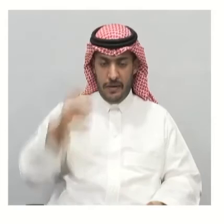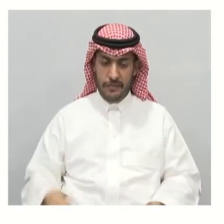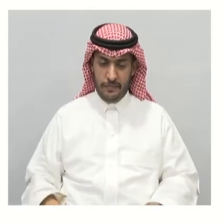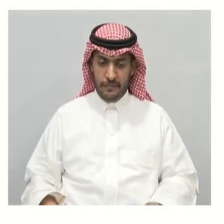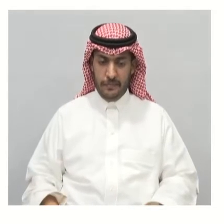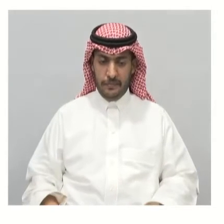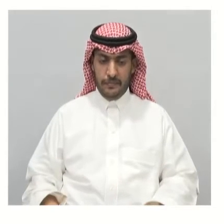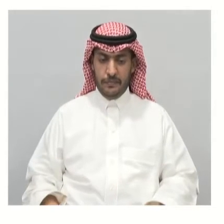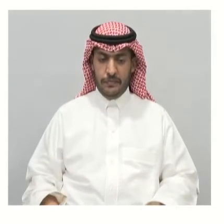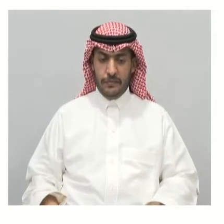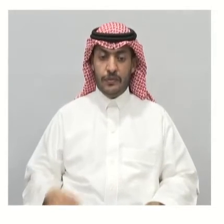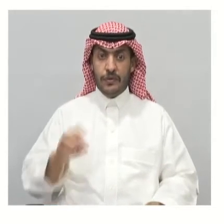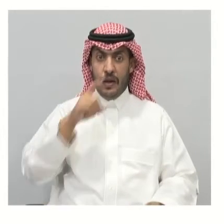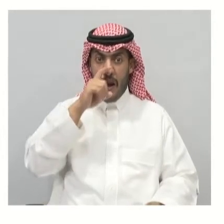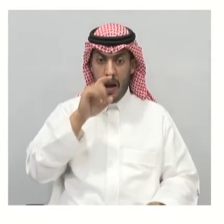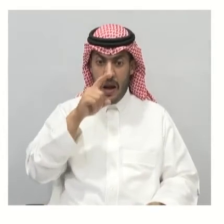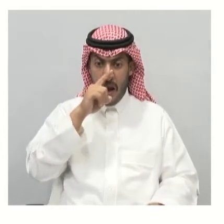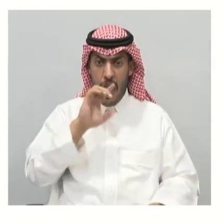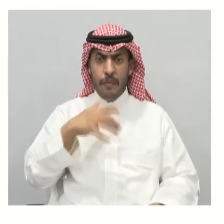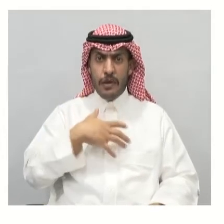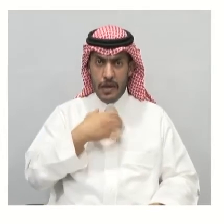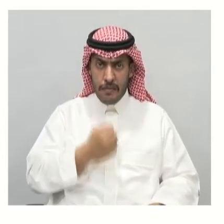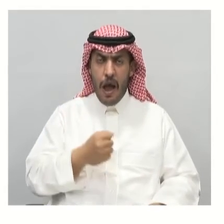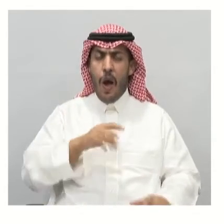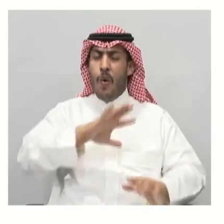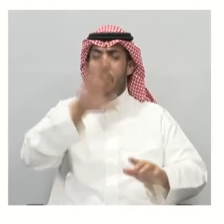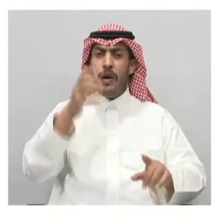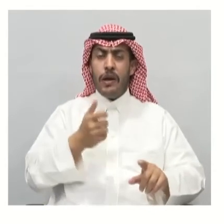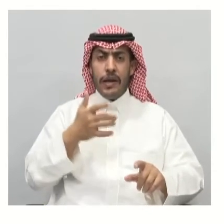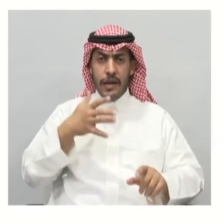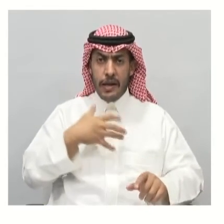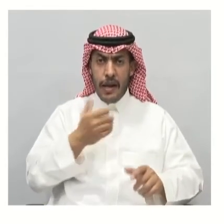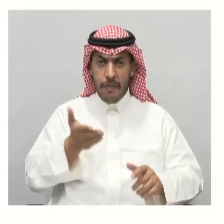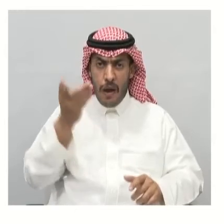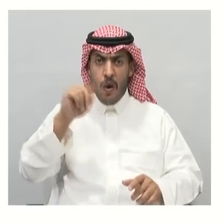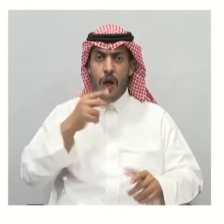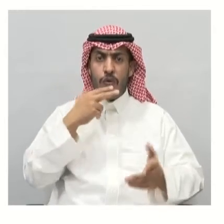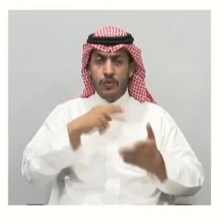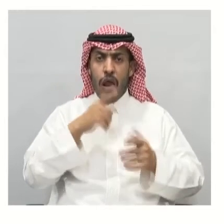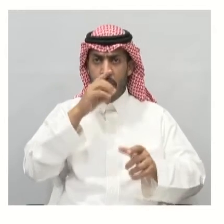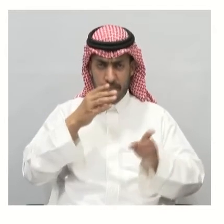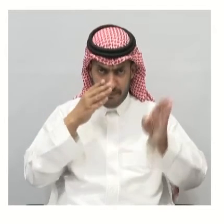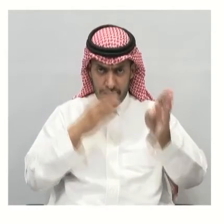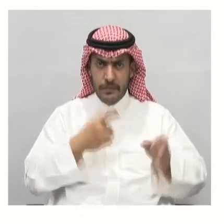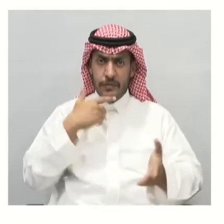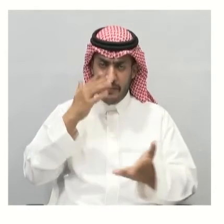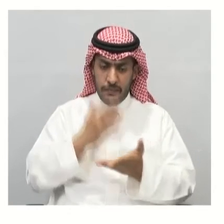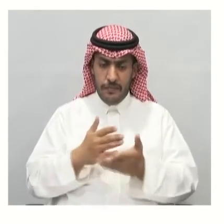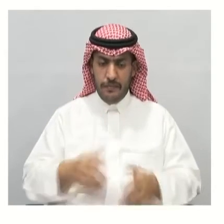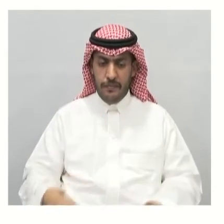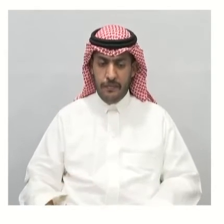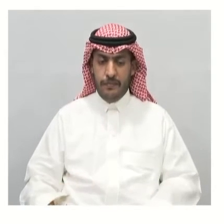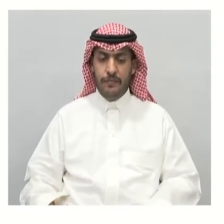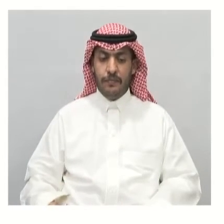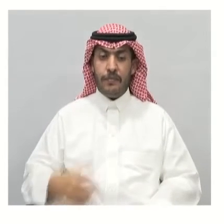العراق يجب علينا الايمان بجميع الانبياء والرسل والاقتداء بهم في صدق